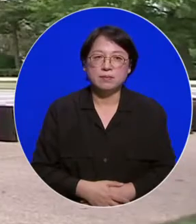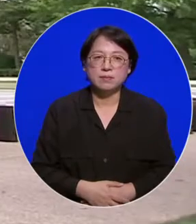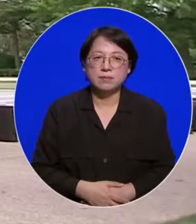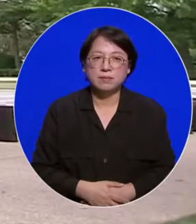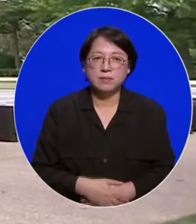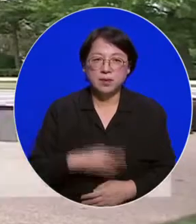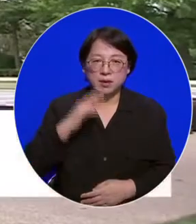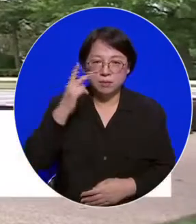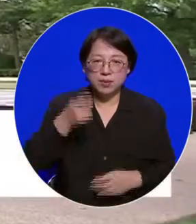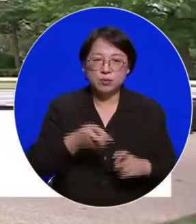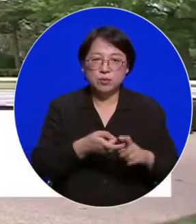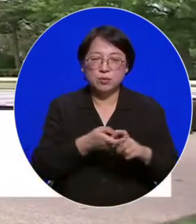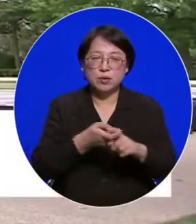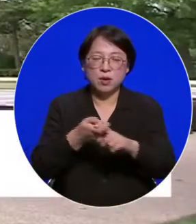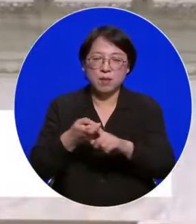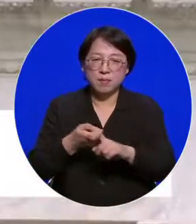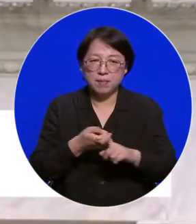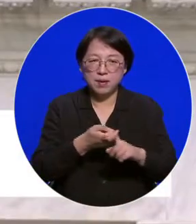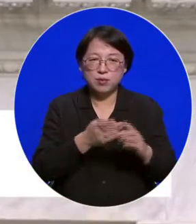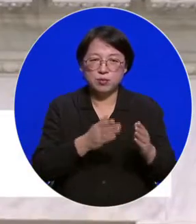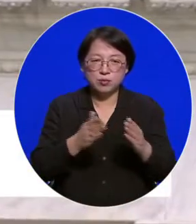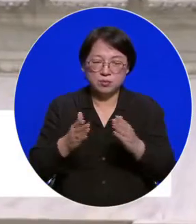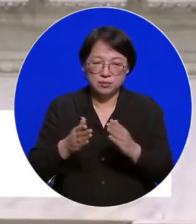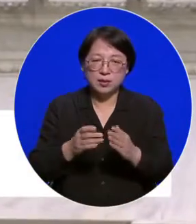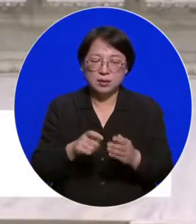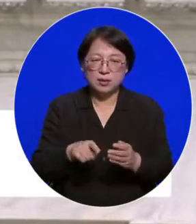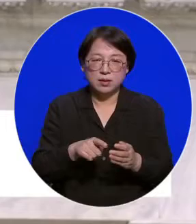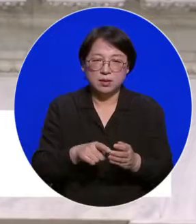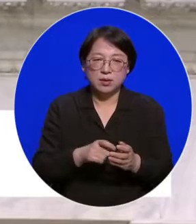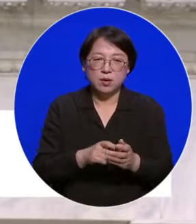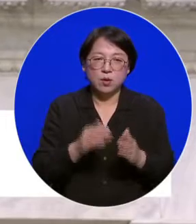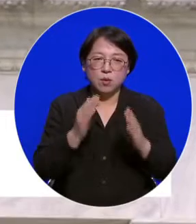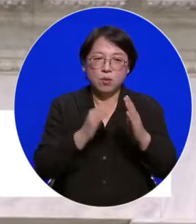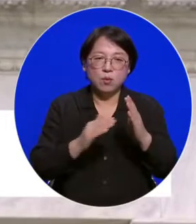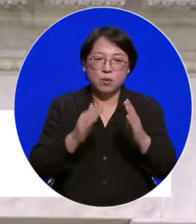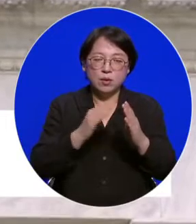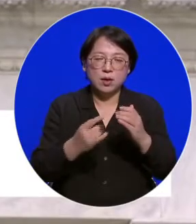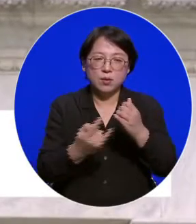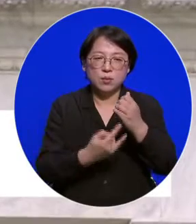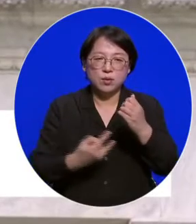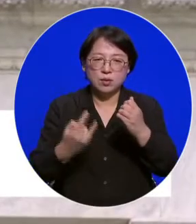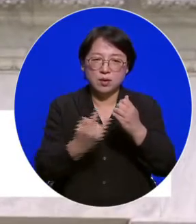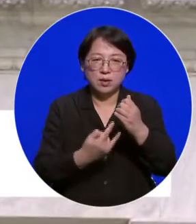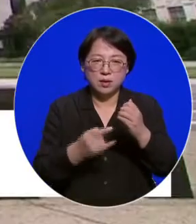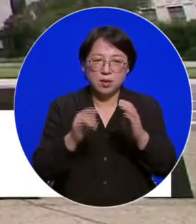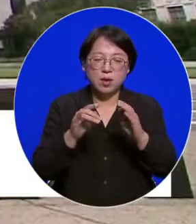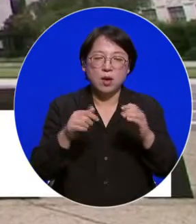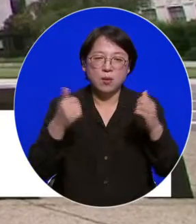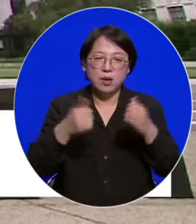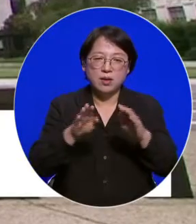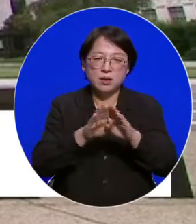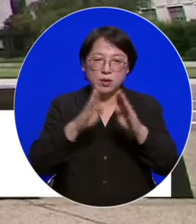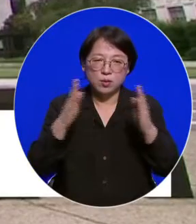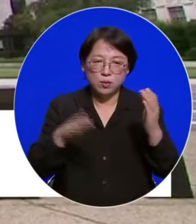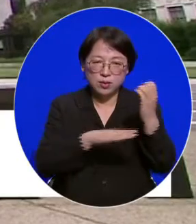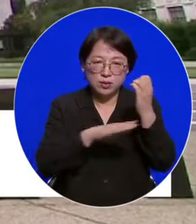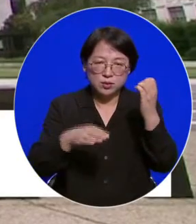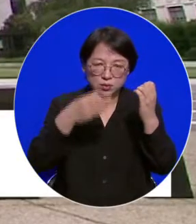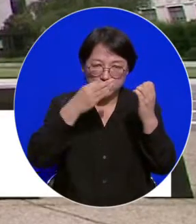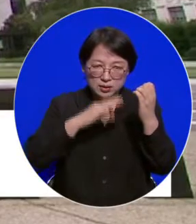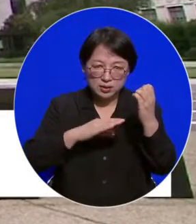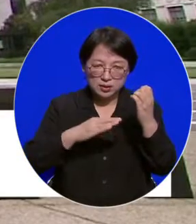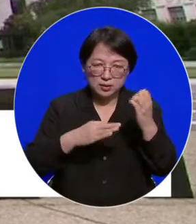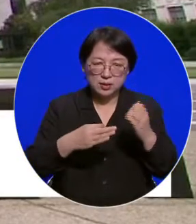미국 연방준비제도가 현지시간 2일 연방 공개 위원회 FOMC 회의를 열고 미국 기준금리를